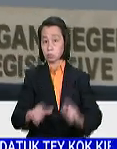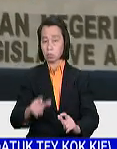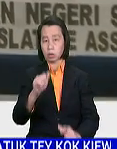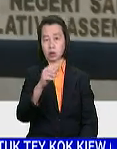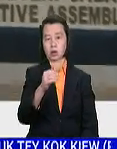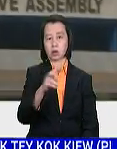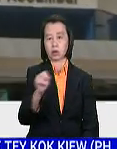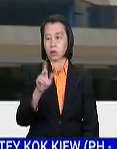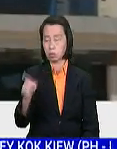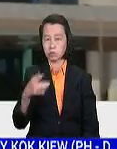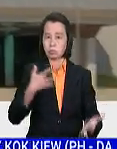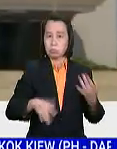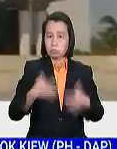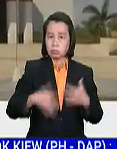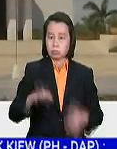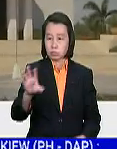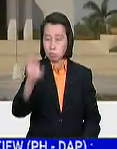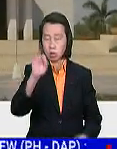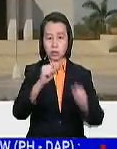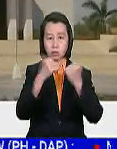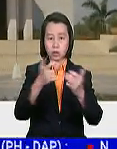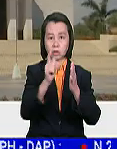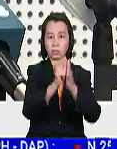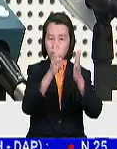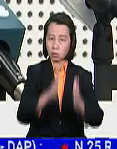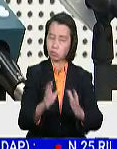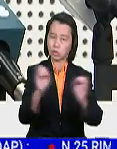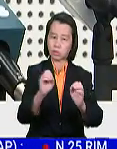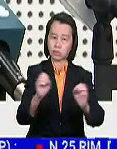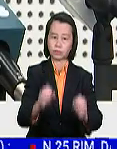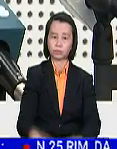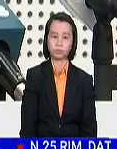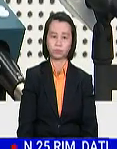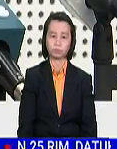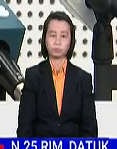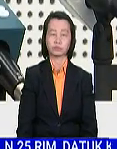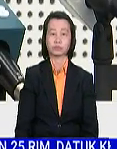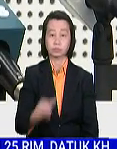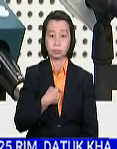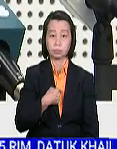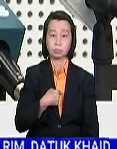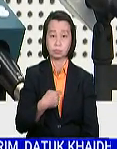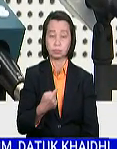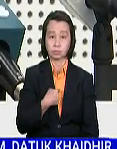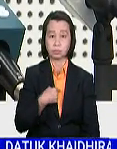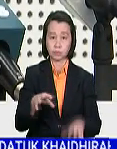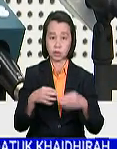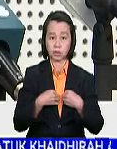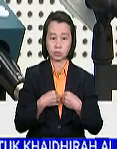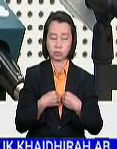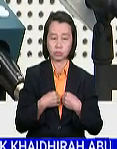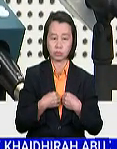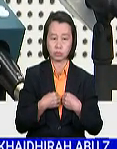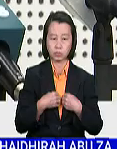Adun Dan menafikan melantik kemana-mana Firma gua main VR menerima bahwa prakua